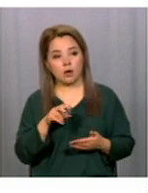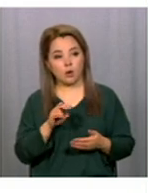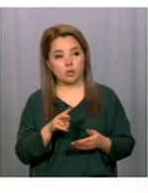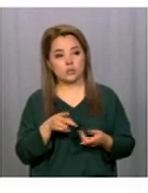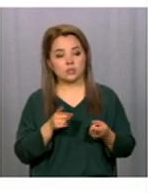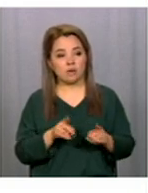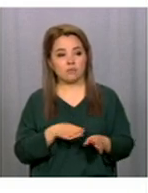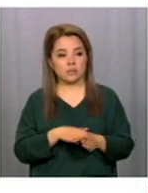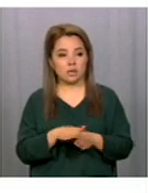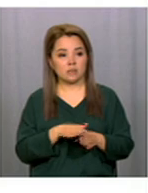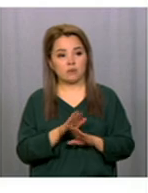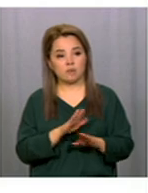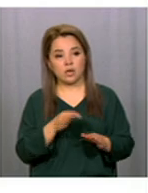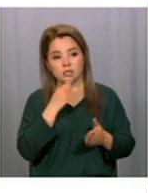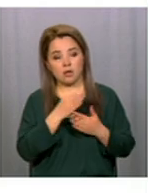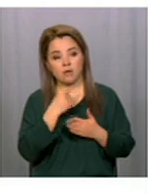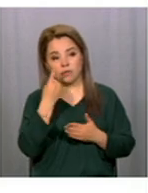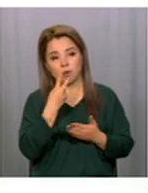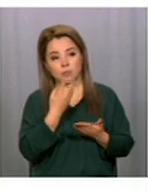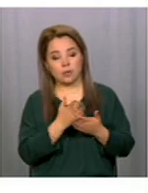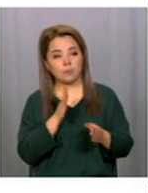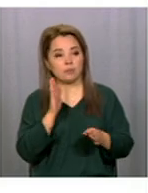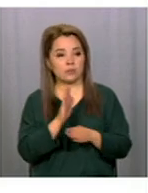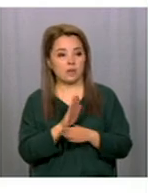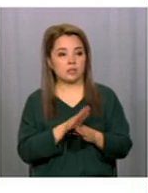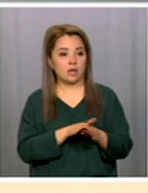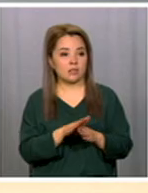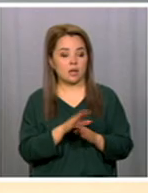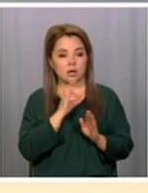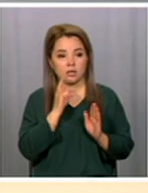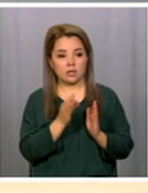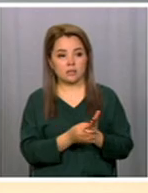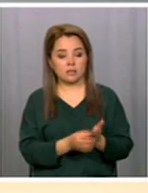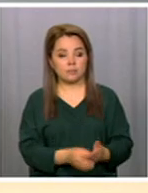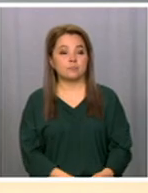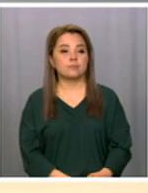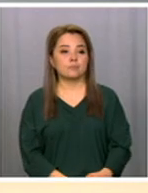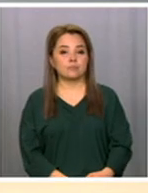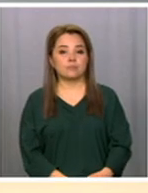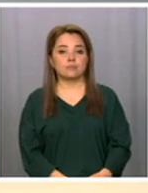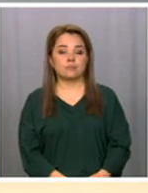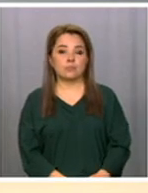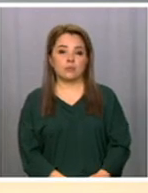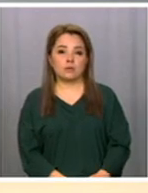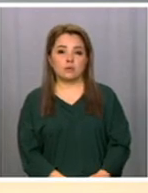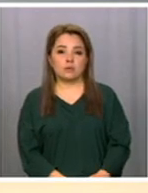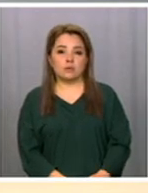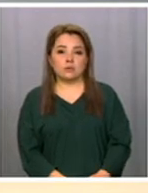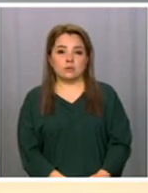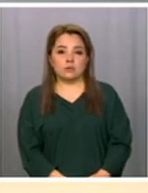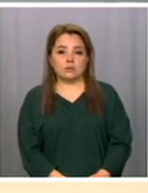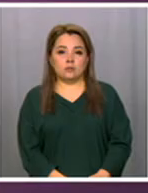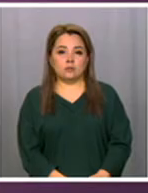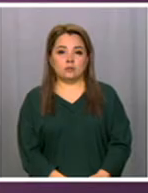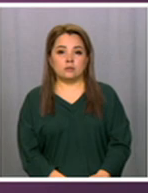и несовершенного вида в повелительном наклонении. Урок окончен. До свидания.